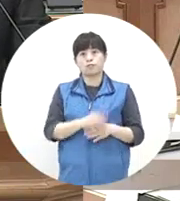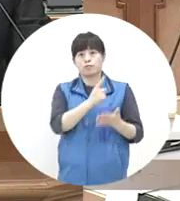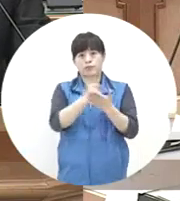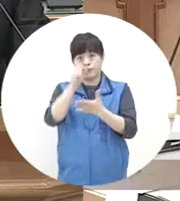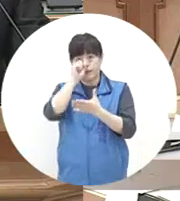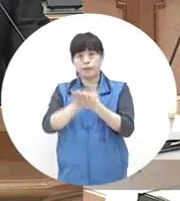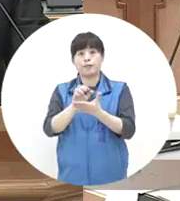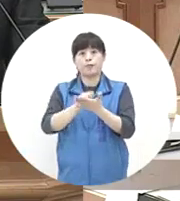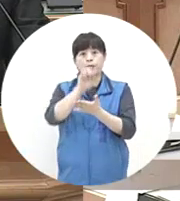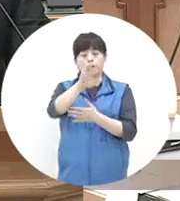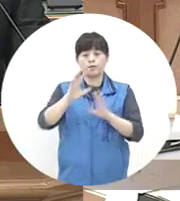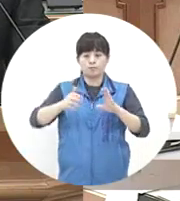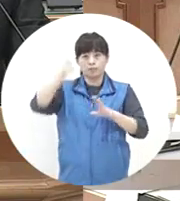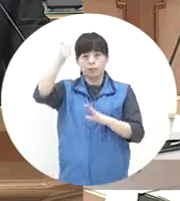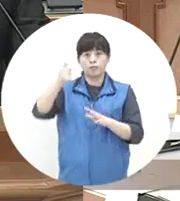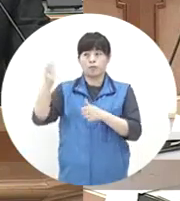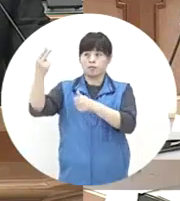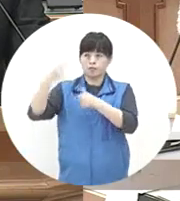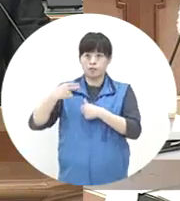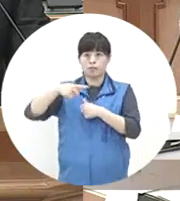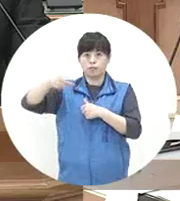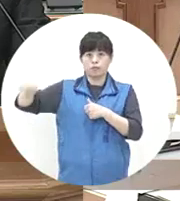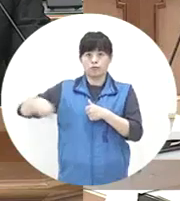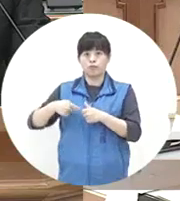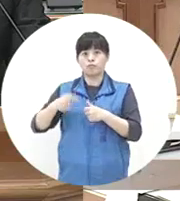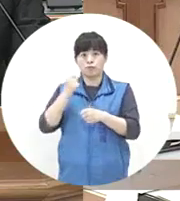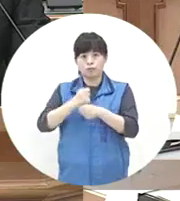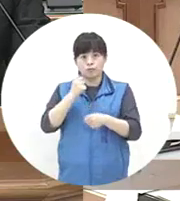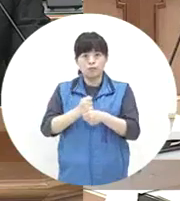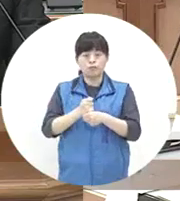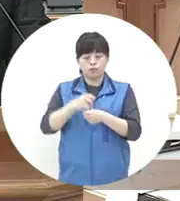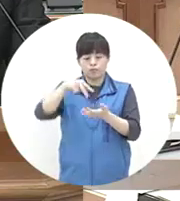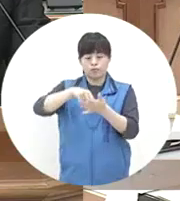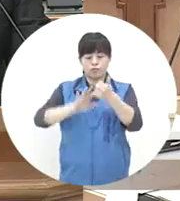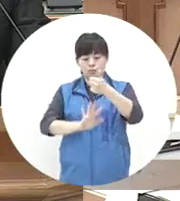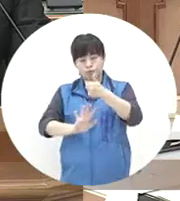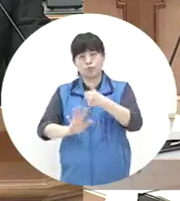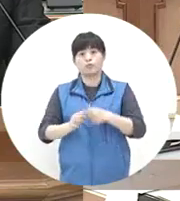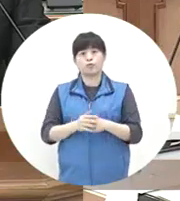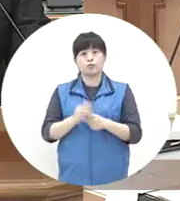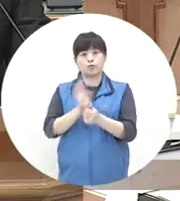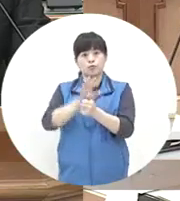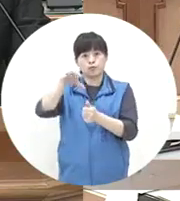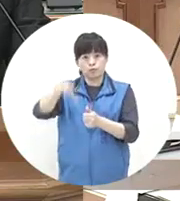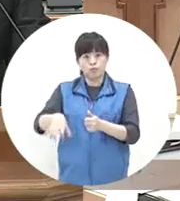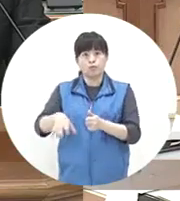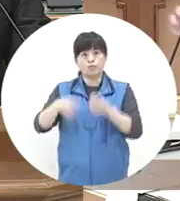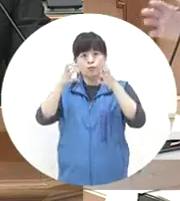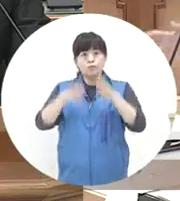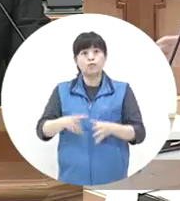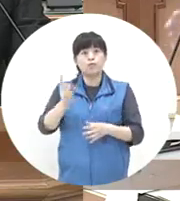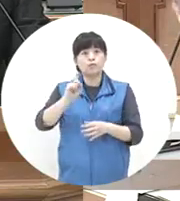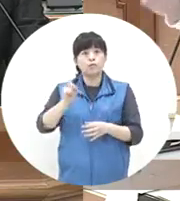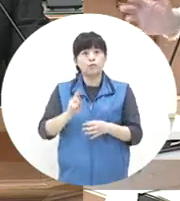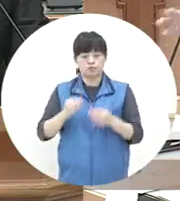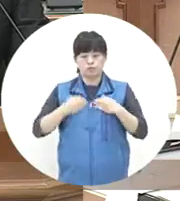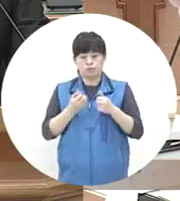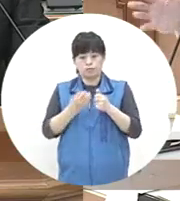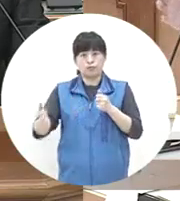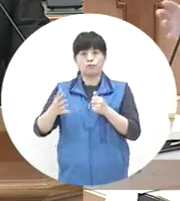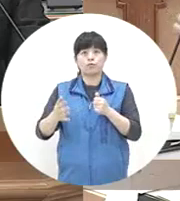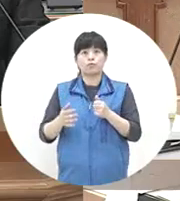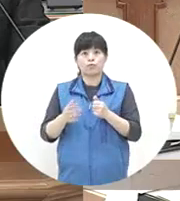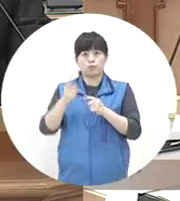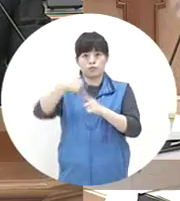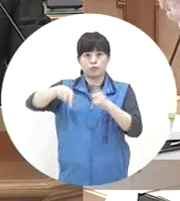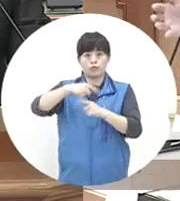报告，总统交代我们这些公职还有我们的立委在我们的服务处成立了疫情的转服